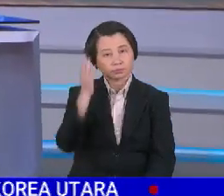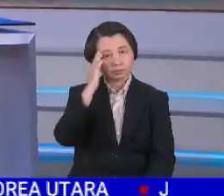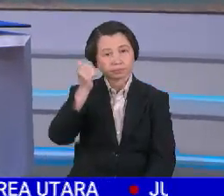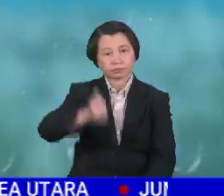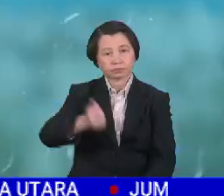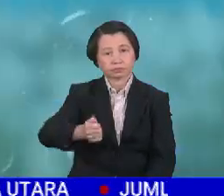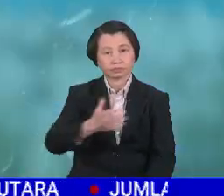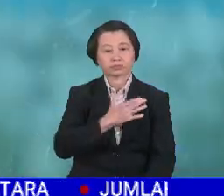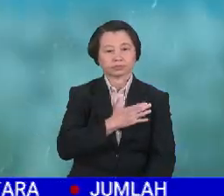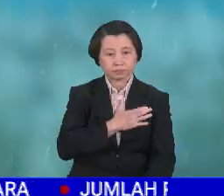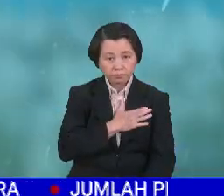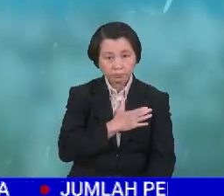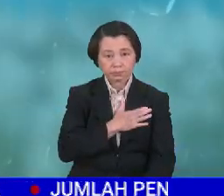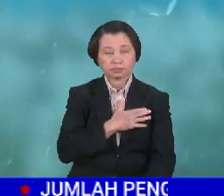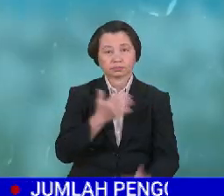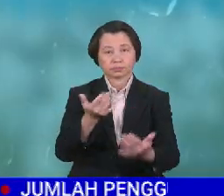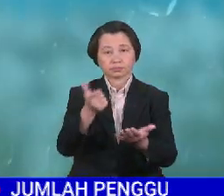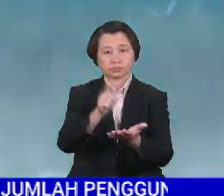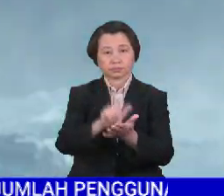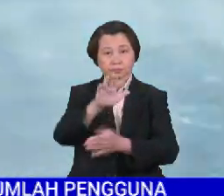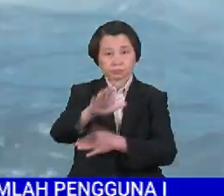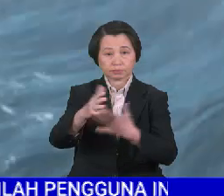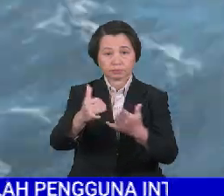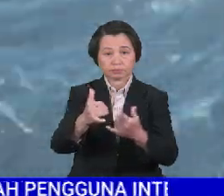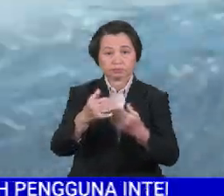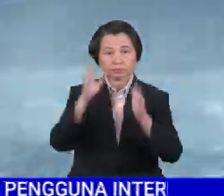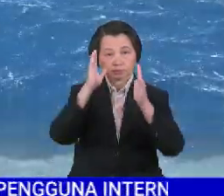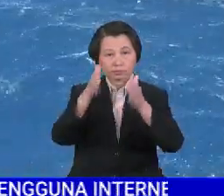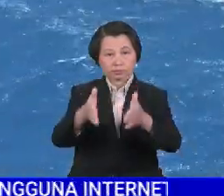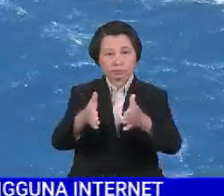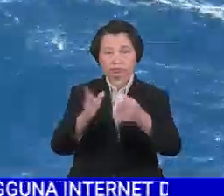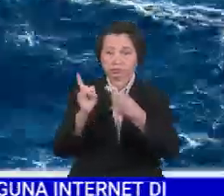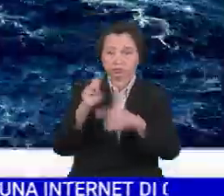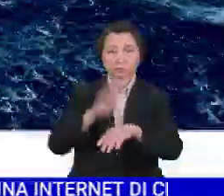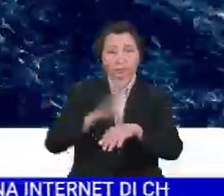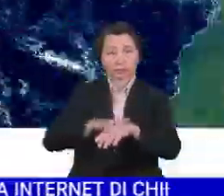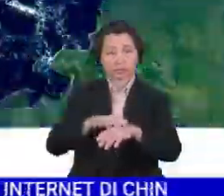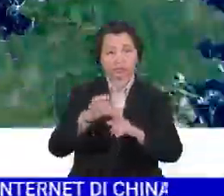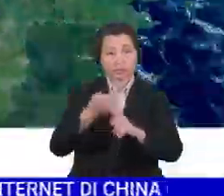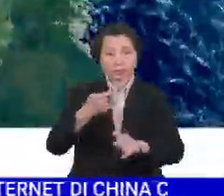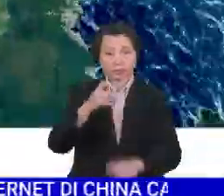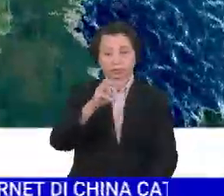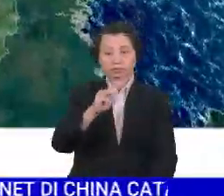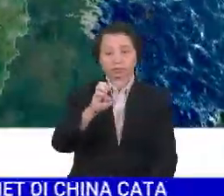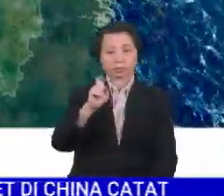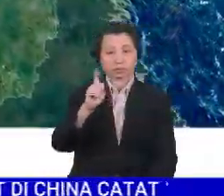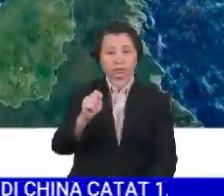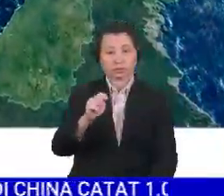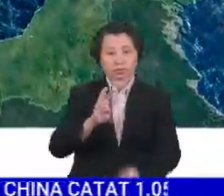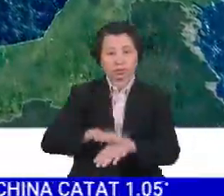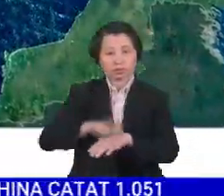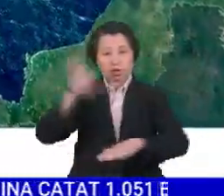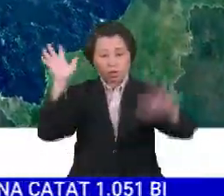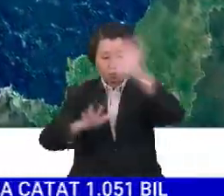Assalamualaikum dan salam sejahtera. Baiklah, kita mulakan laporan pada petang ini dengan memberi penempuan kepada amaran yang telah dikeluarkan oleh Jabatan Meteorologi Malaysia, iaitu amaran